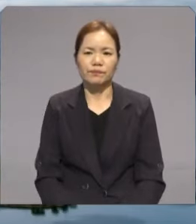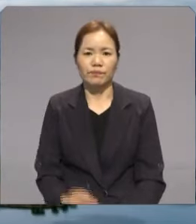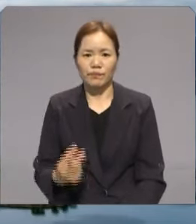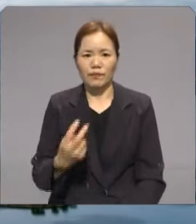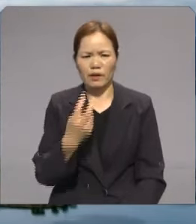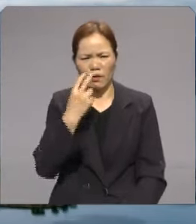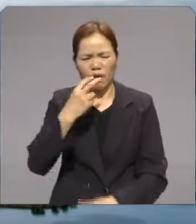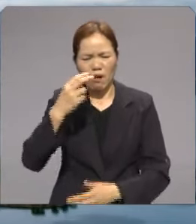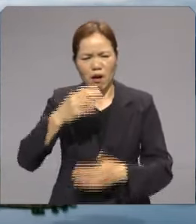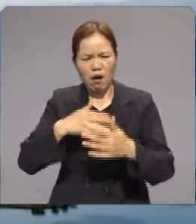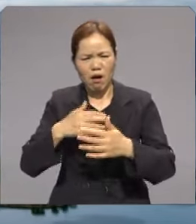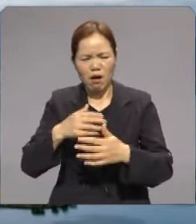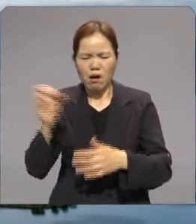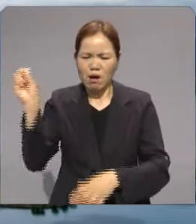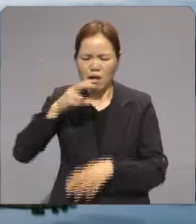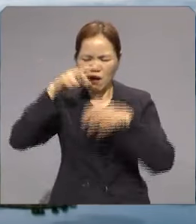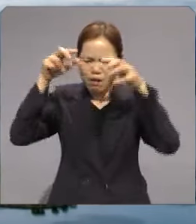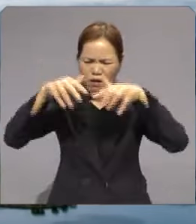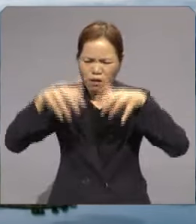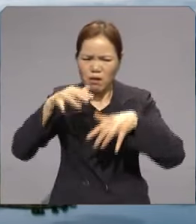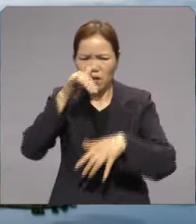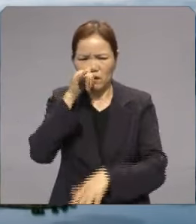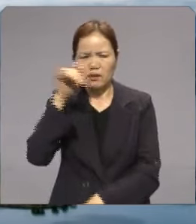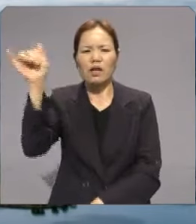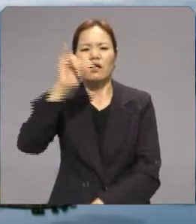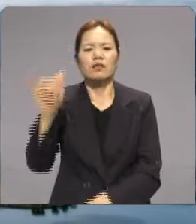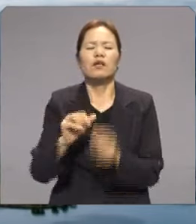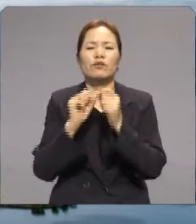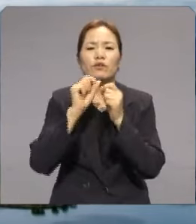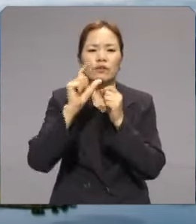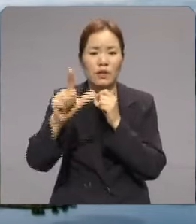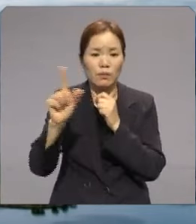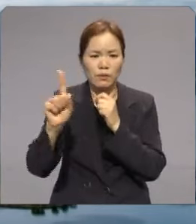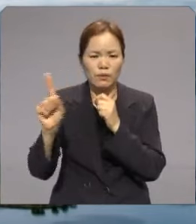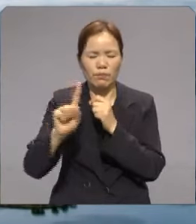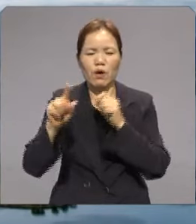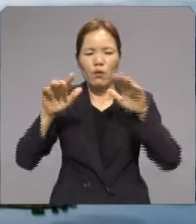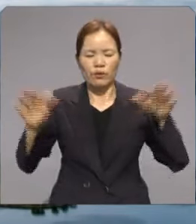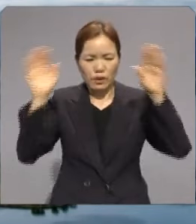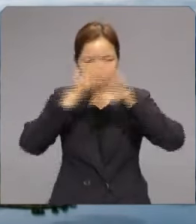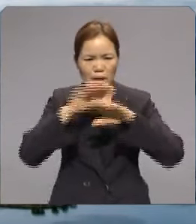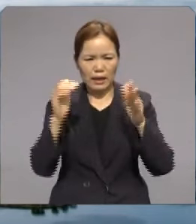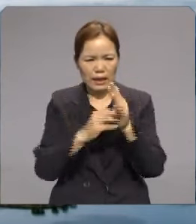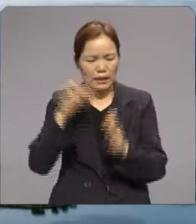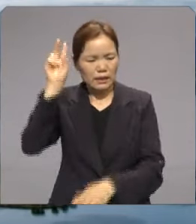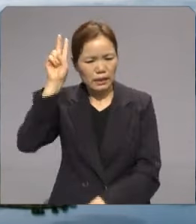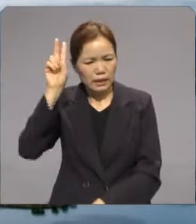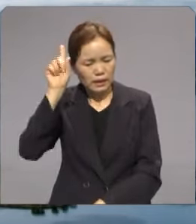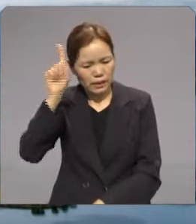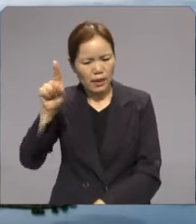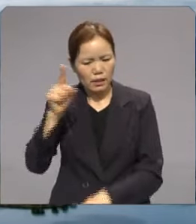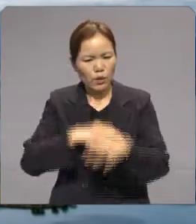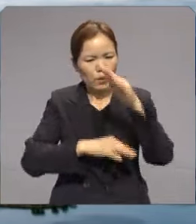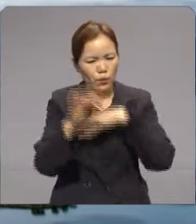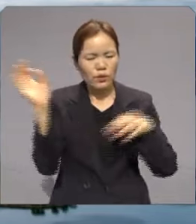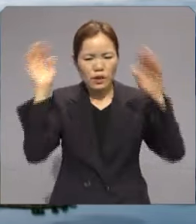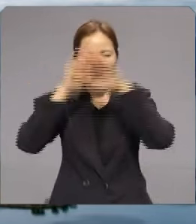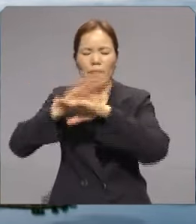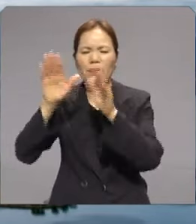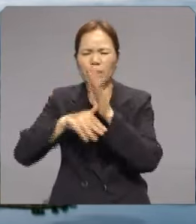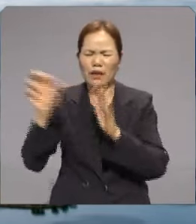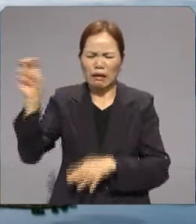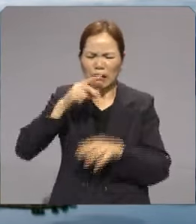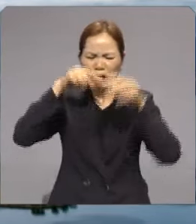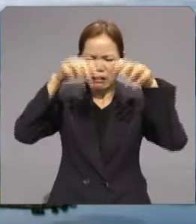불안정으로 소나기도 지나겠는데요 전국 대부분 지역에서 오늘 밤까지 내일도 오전부터 밤 사이 내릴 때가